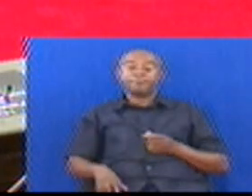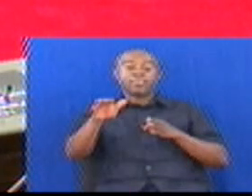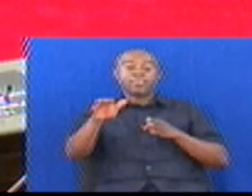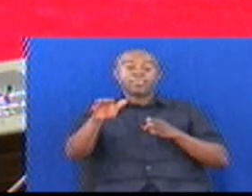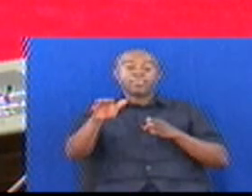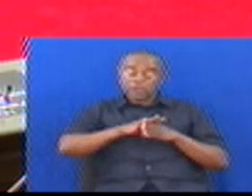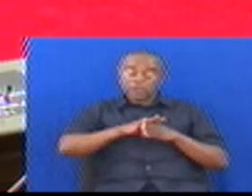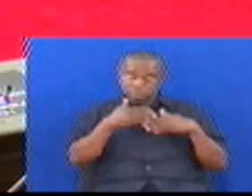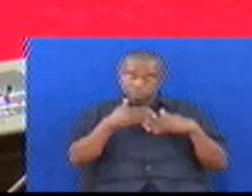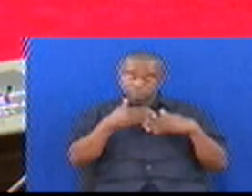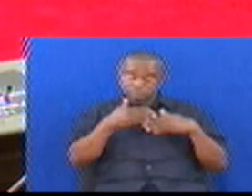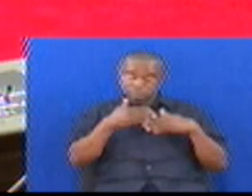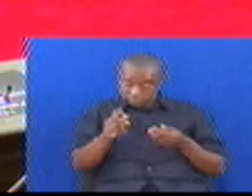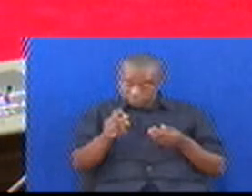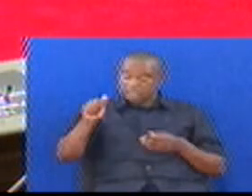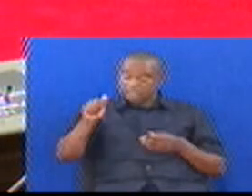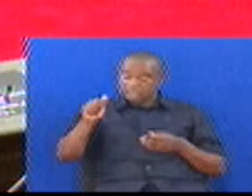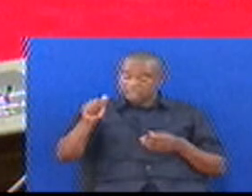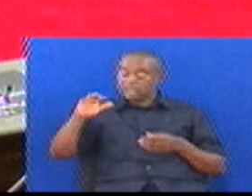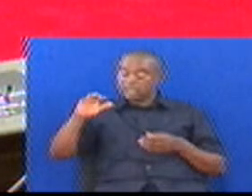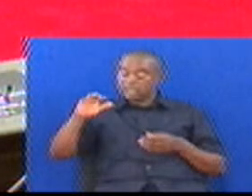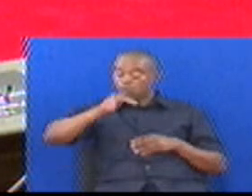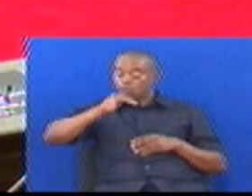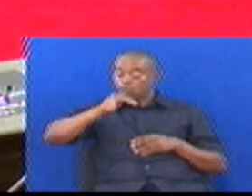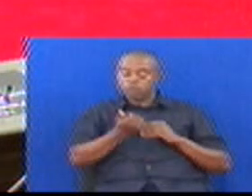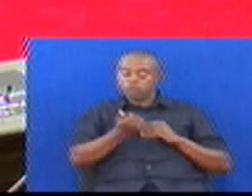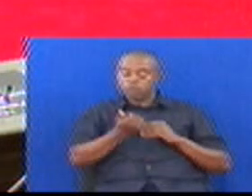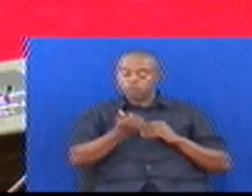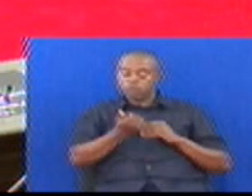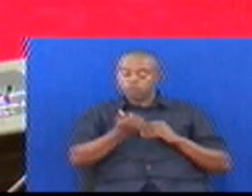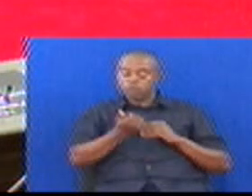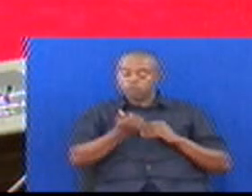kwa mwezi yameongezeka kutoka shilingi